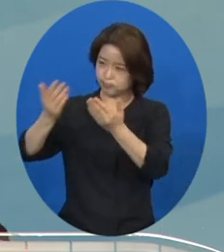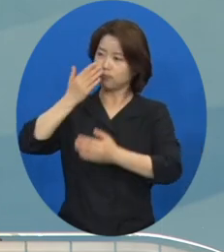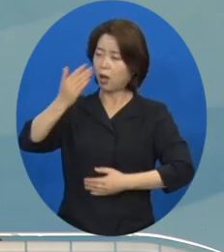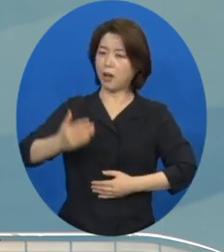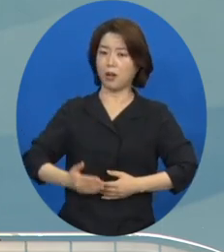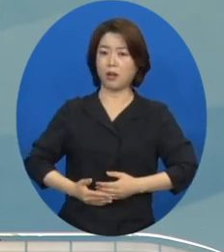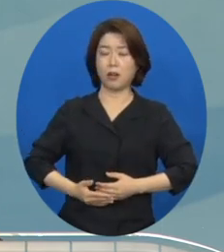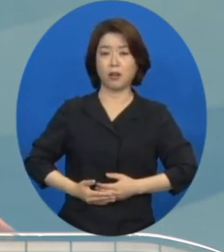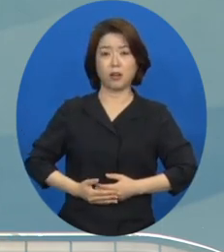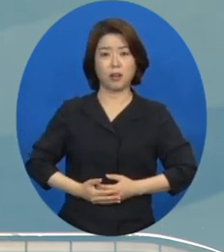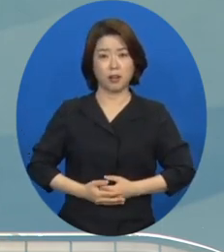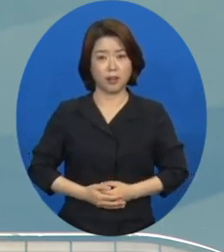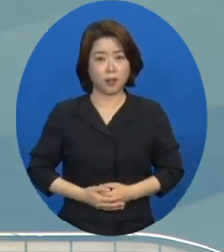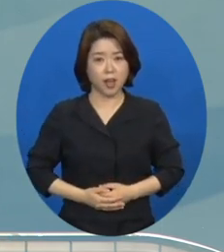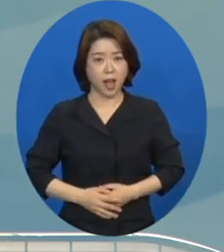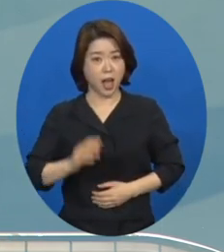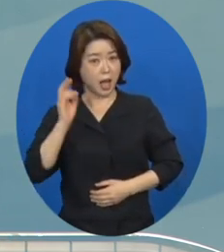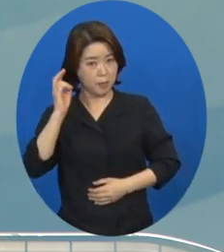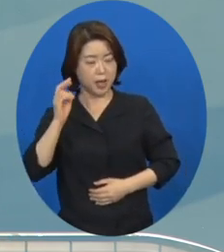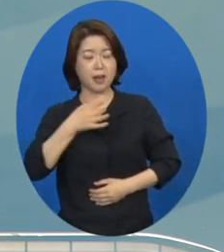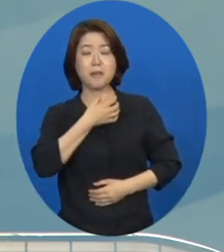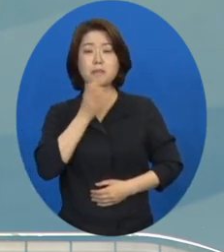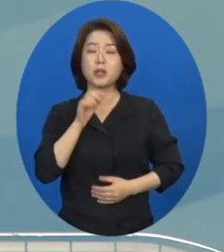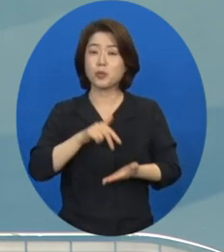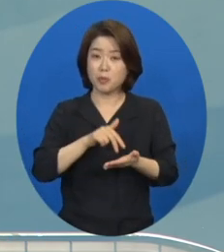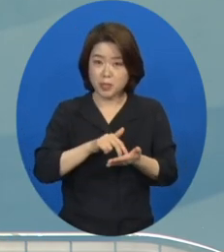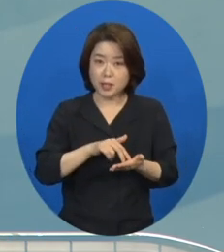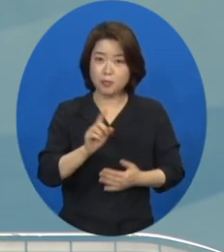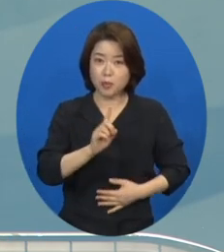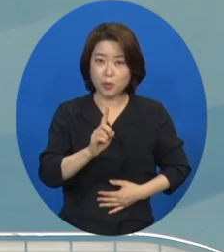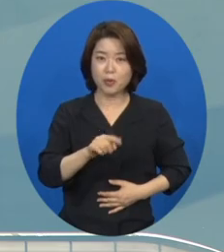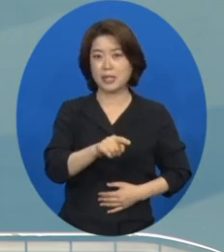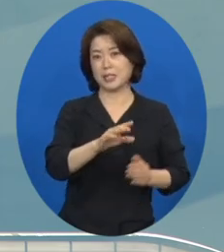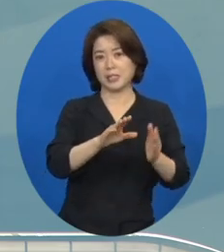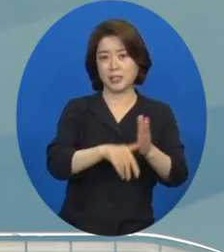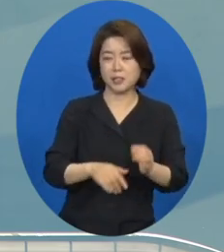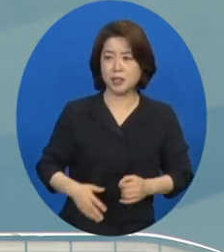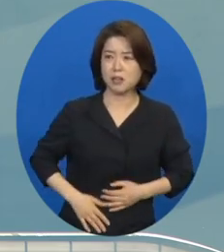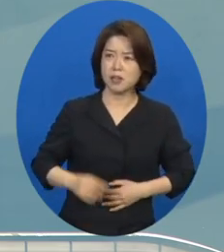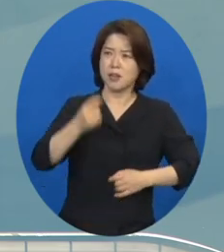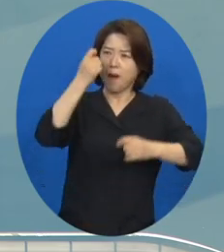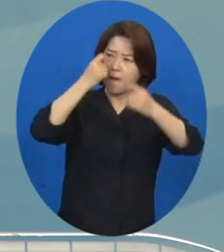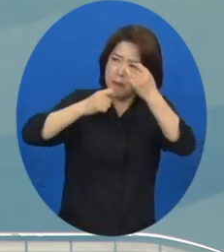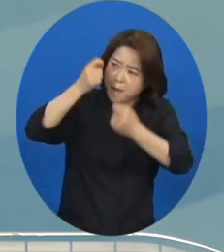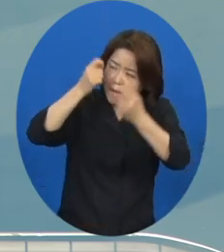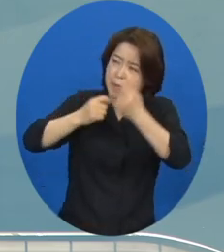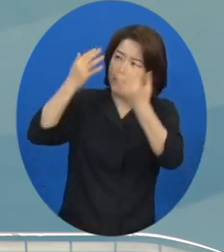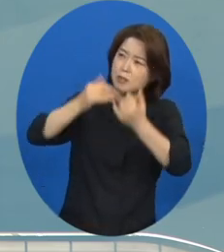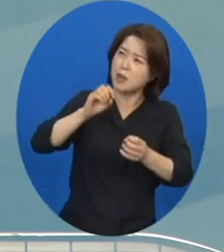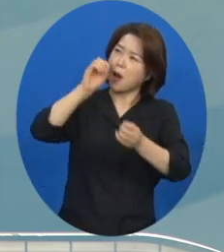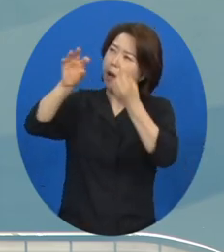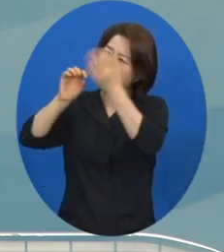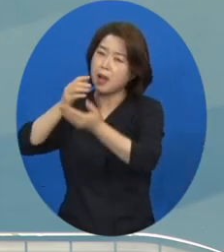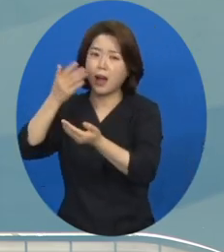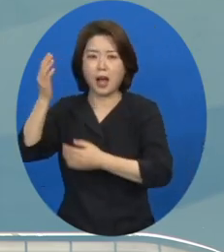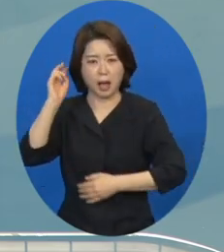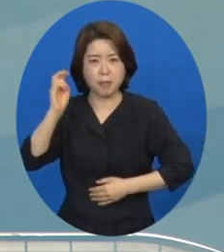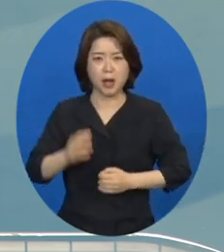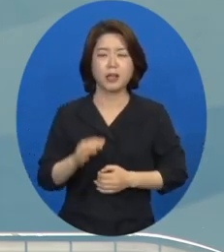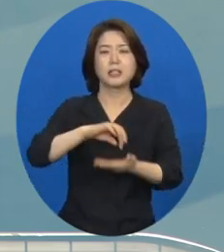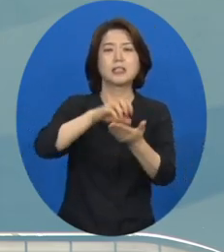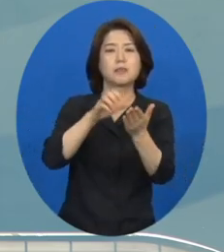바치겠습니다. 아마 베드로는 이때 아마 눈물을 흘렸을 거예요.